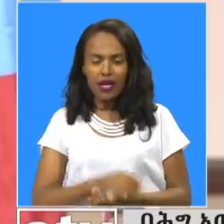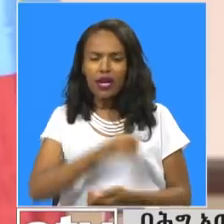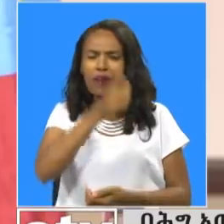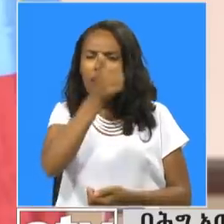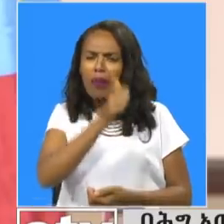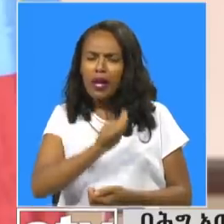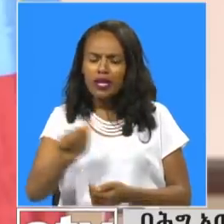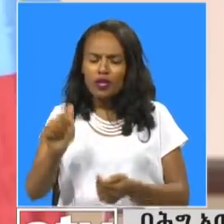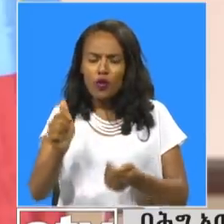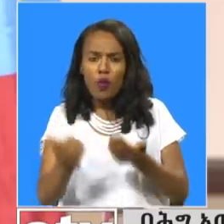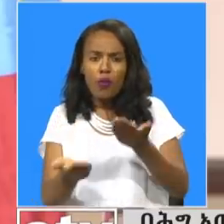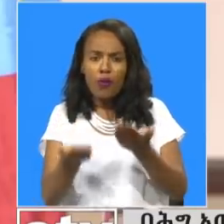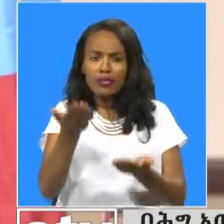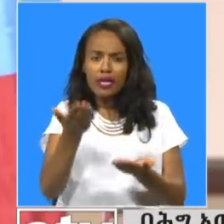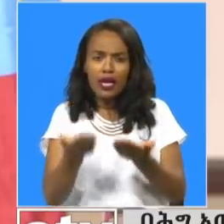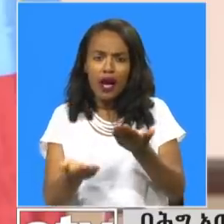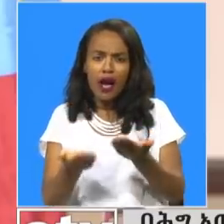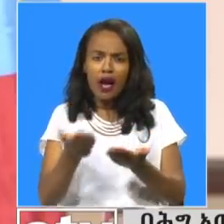በማንኛውም መመዘኛ